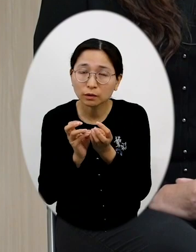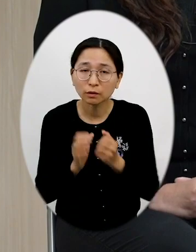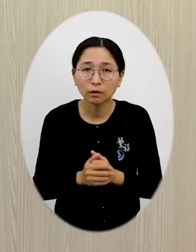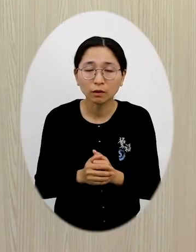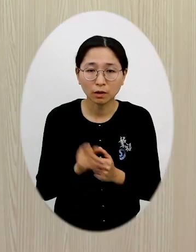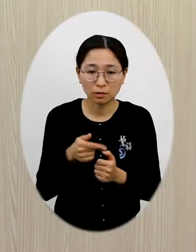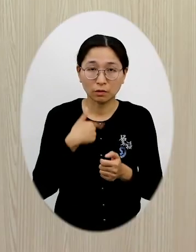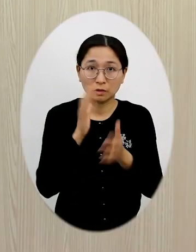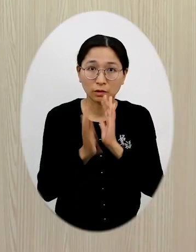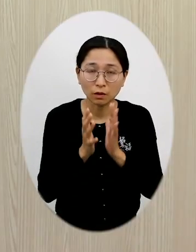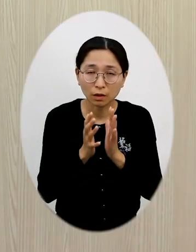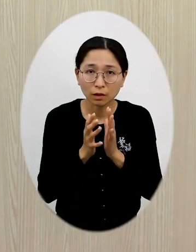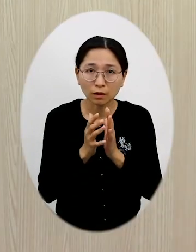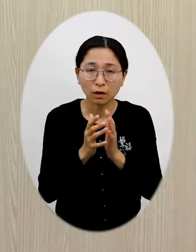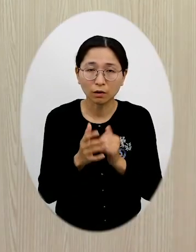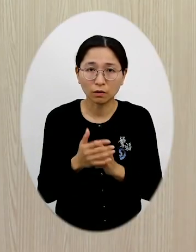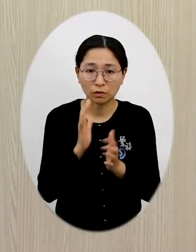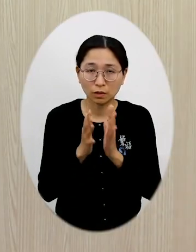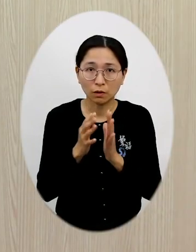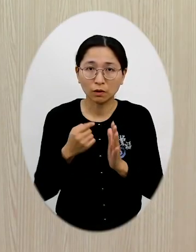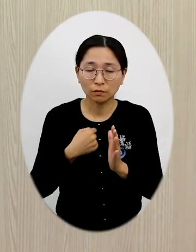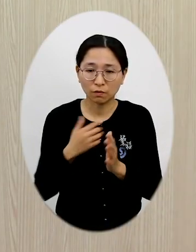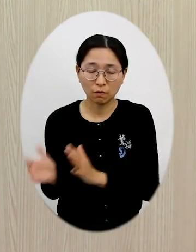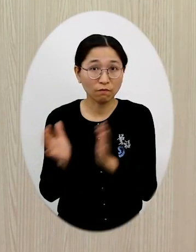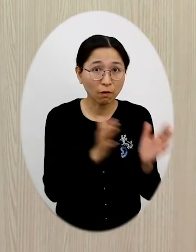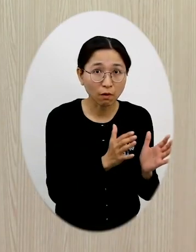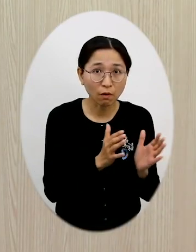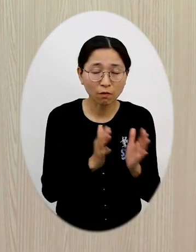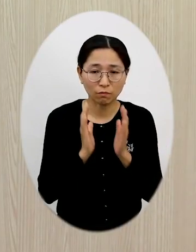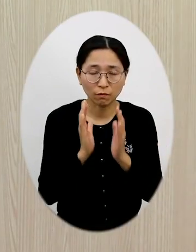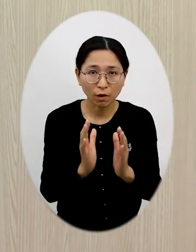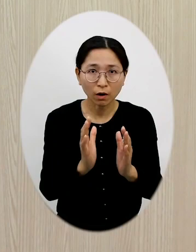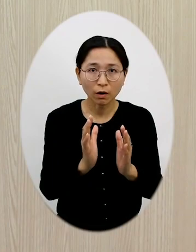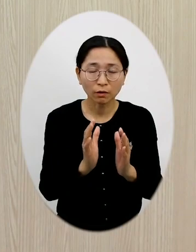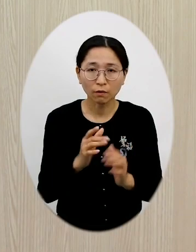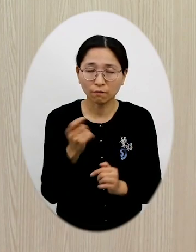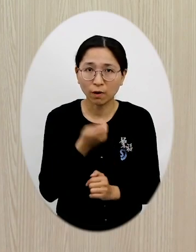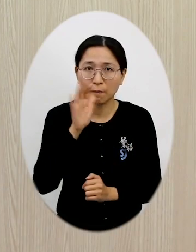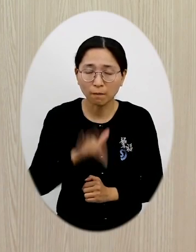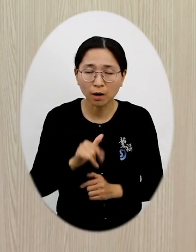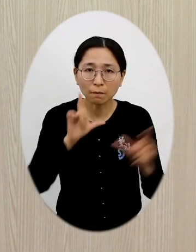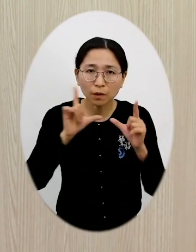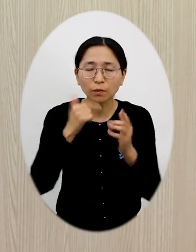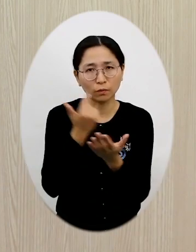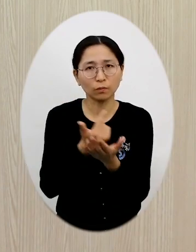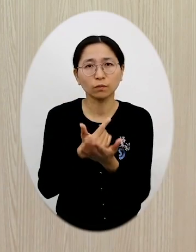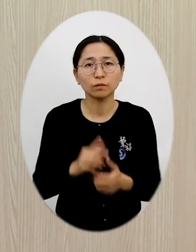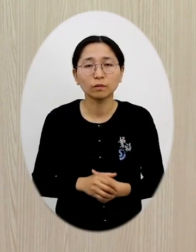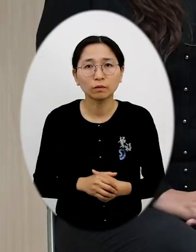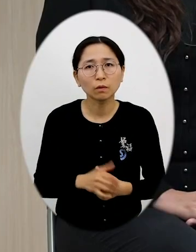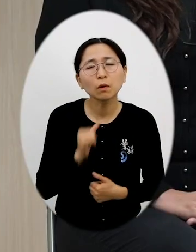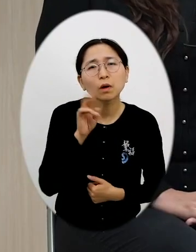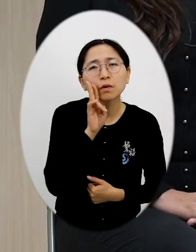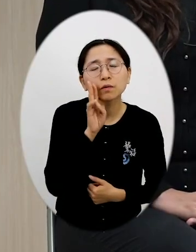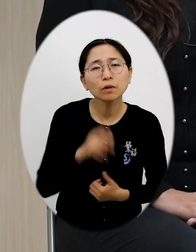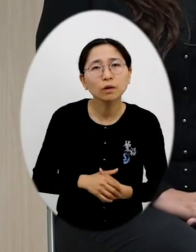思咧？ 嗯，其实除咗打手语之外咧，佢打手语嘅时候，佢个方向啊、位置、力度同埋表情都好重要噶。